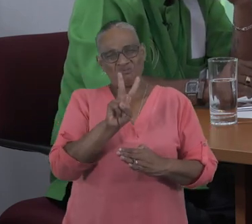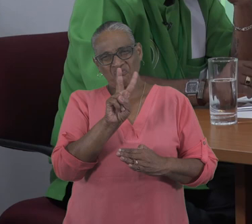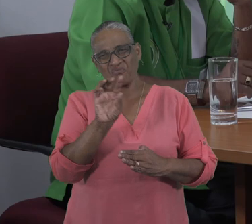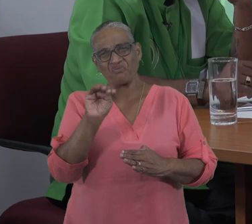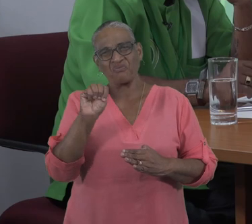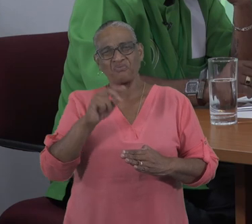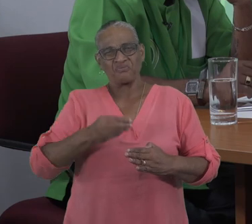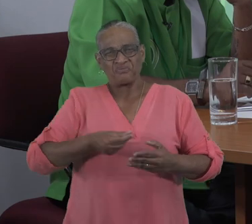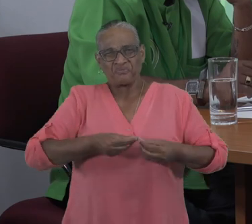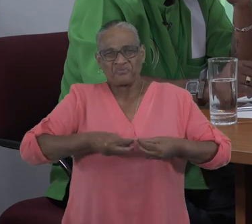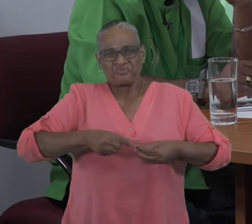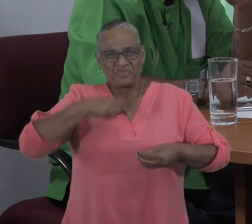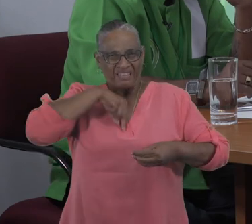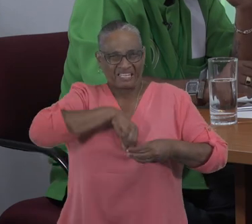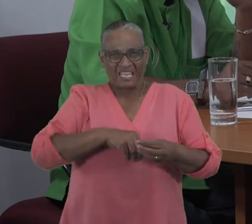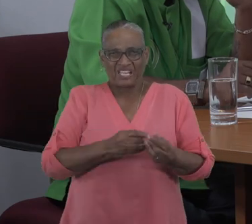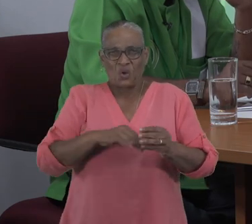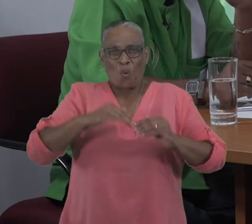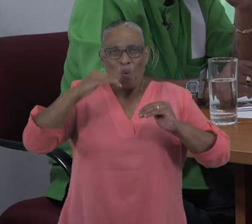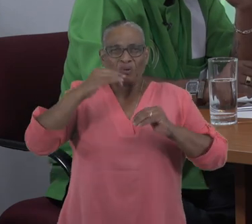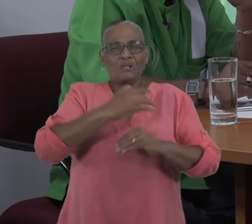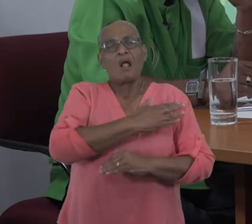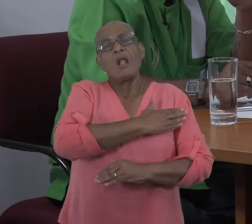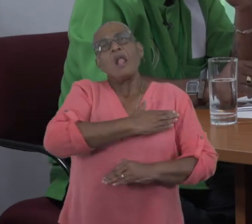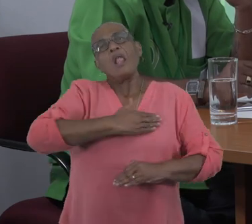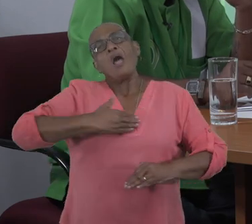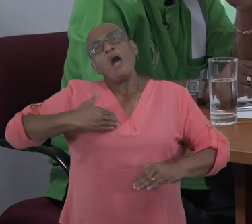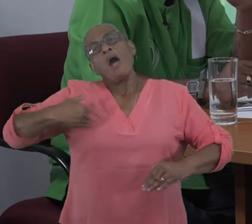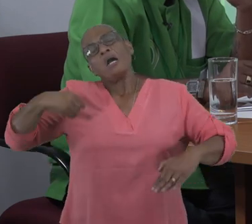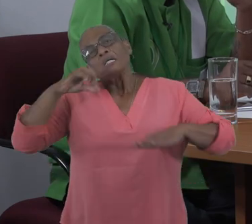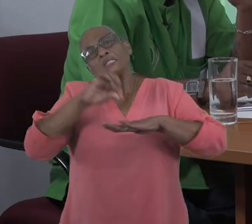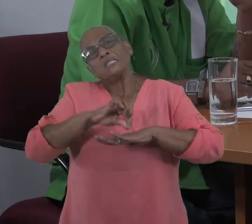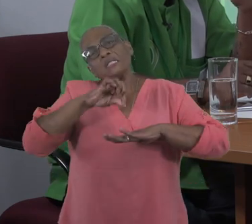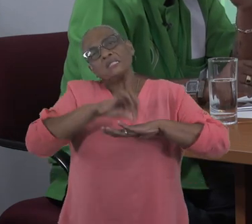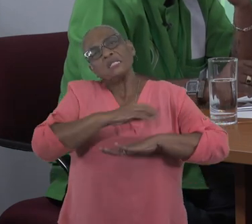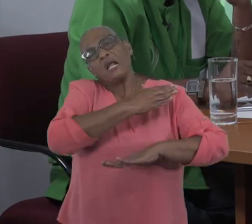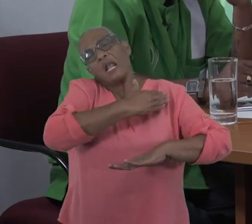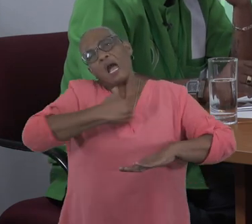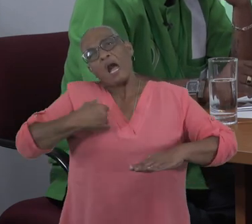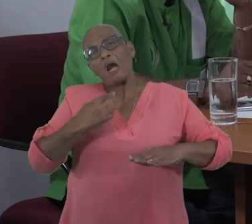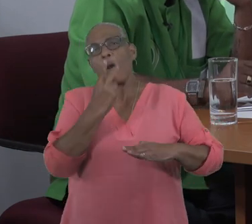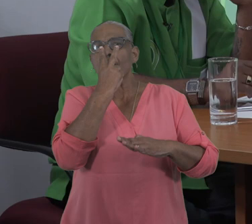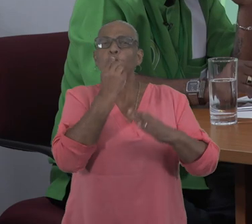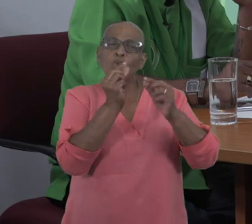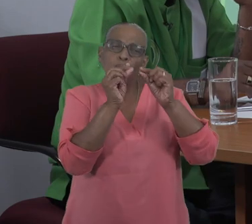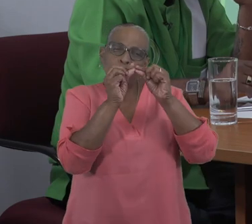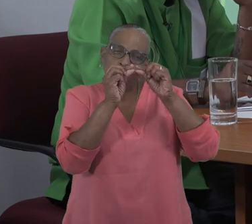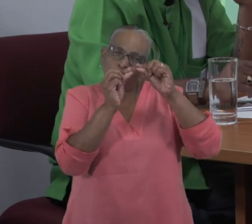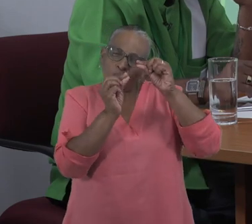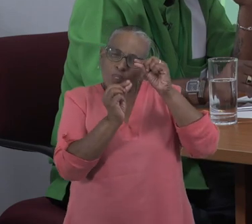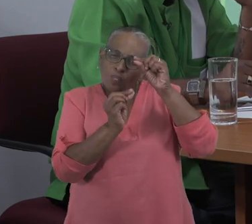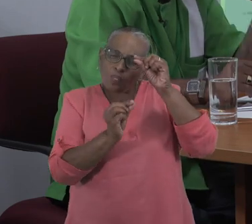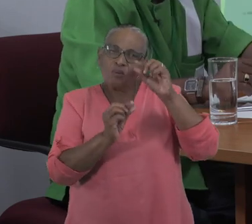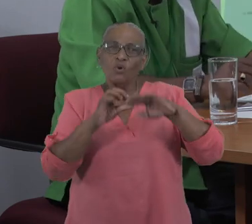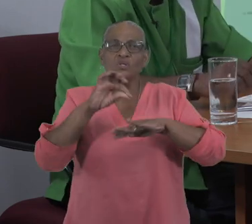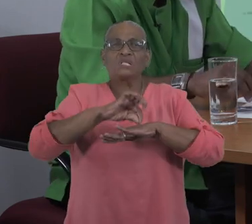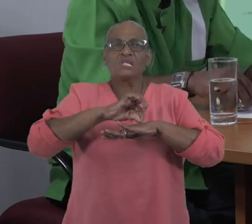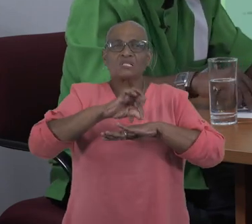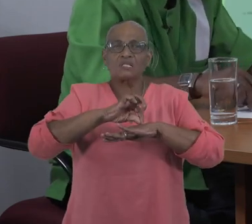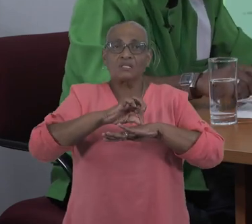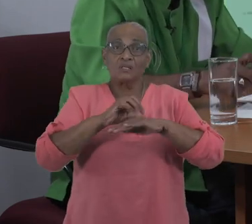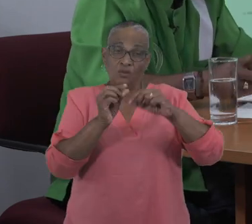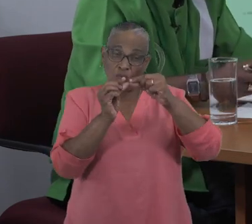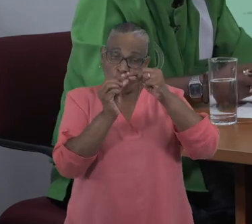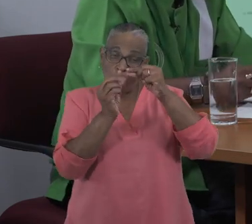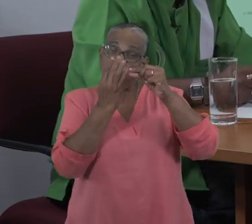toonsie, of if a cholesterol he, dan krijg je chronische, langdurige beschadiging van die kleine bloedvaten. En een